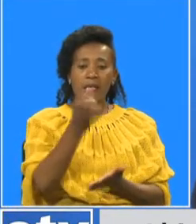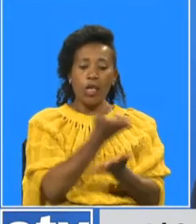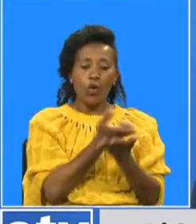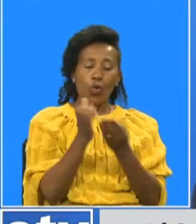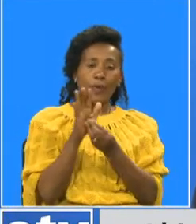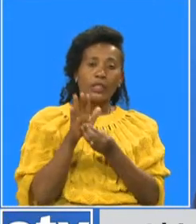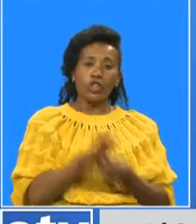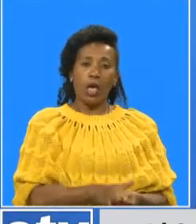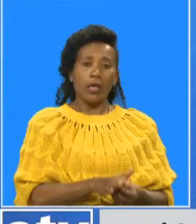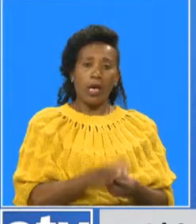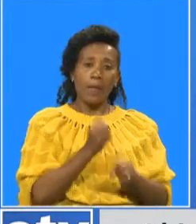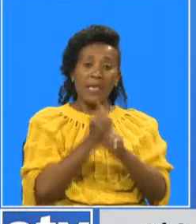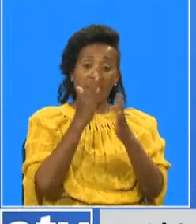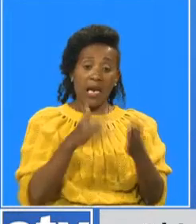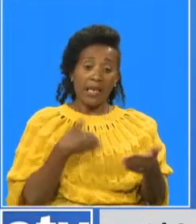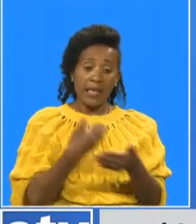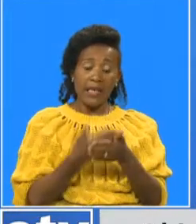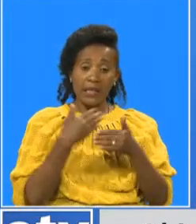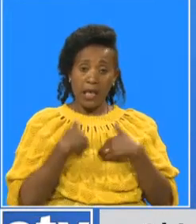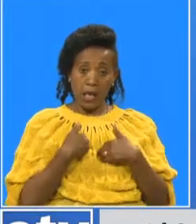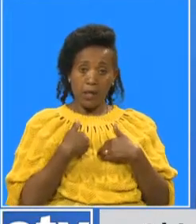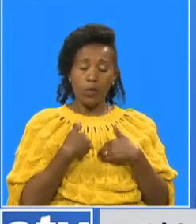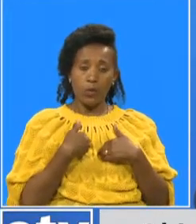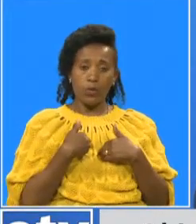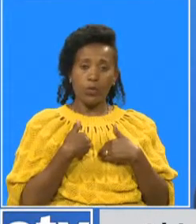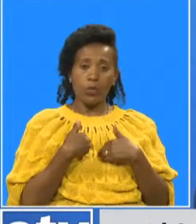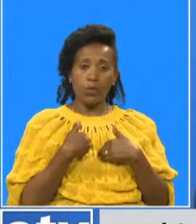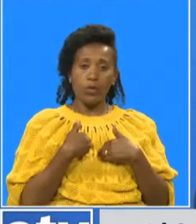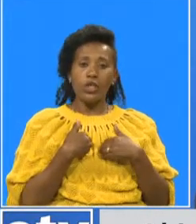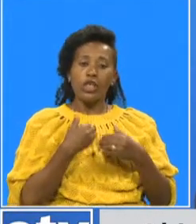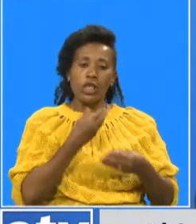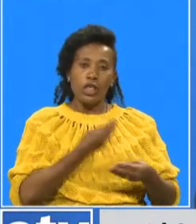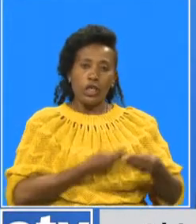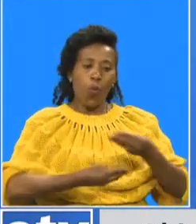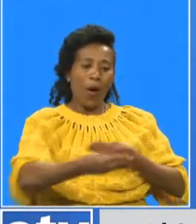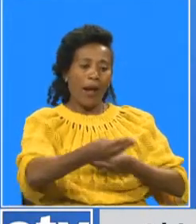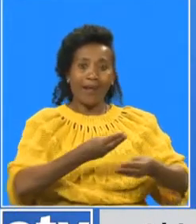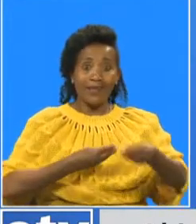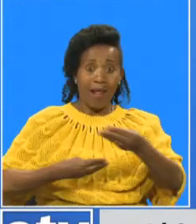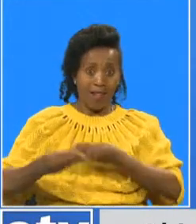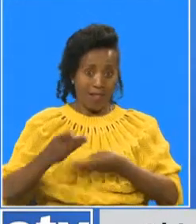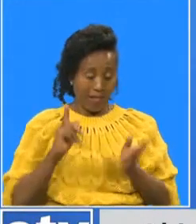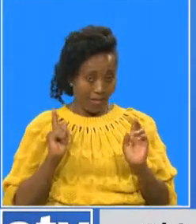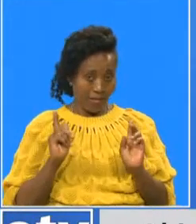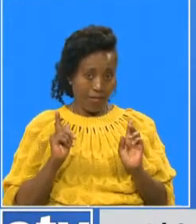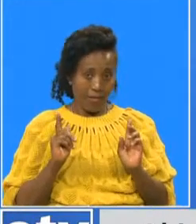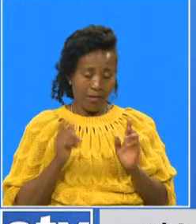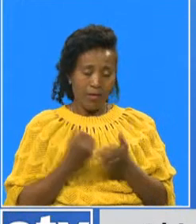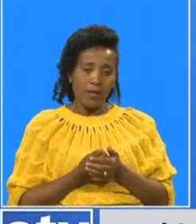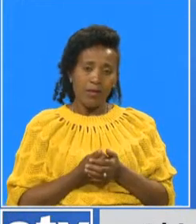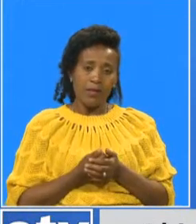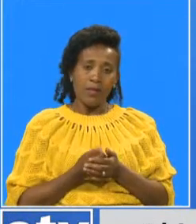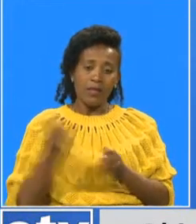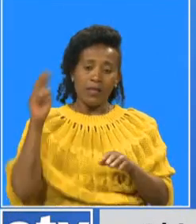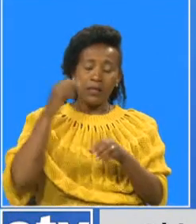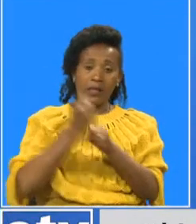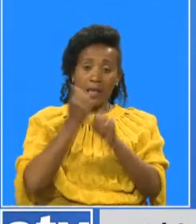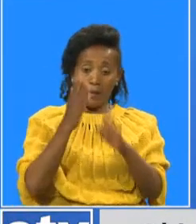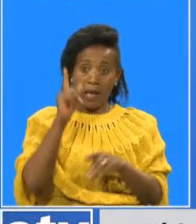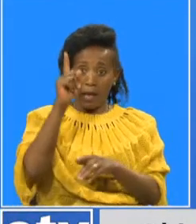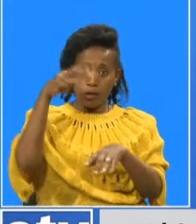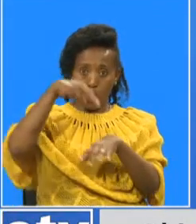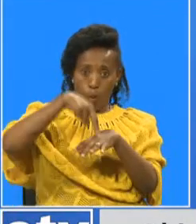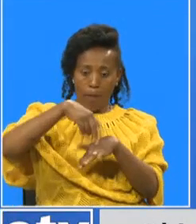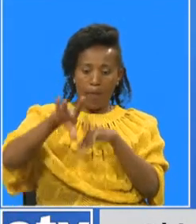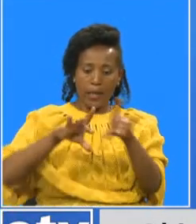የኢኮኖሚ ጫናው በአሰሪ ላይ እየደረሰ ያለው ያው ይወራረሳል ወደ ሰራተኛም ስለሚሄድ እንደ ተቋም እኛ አንድ